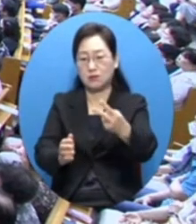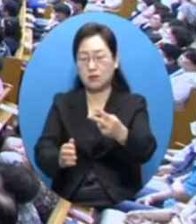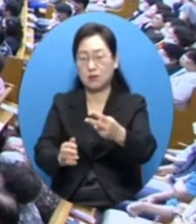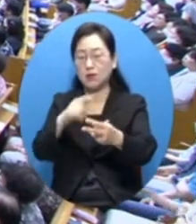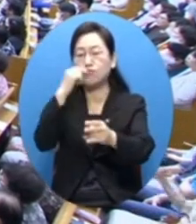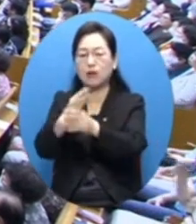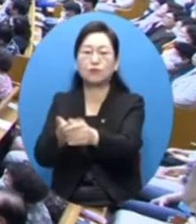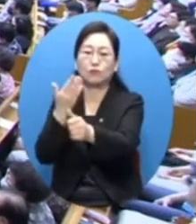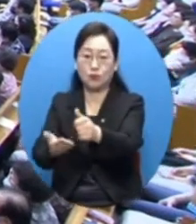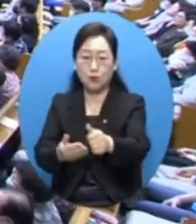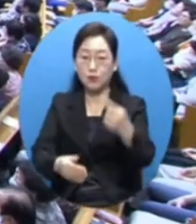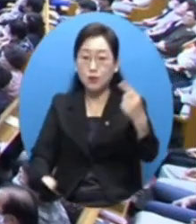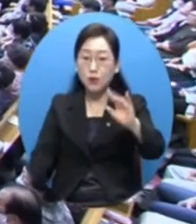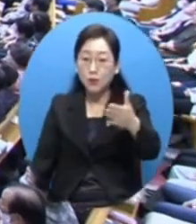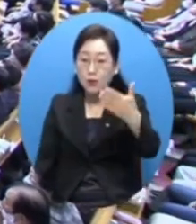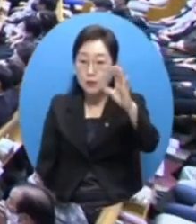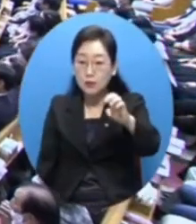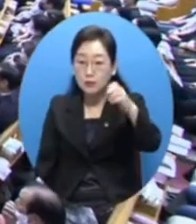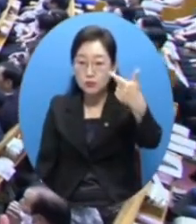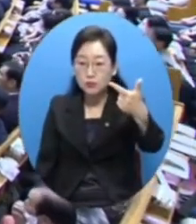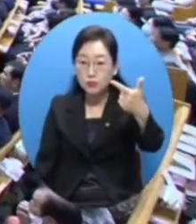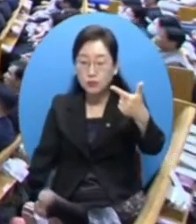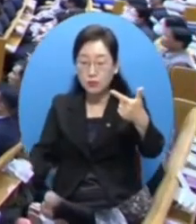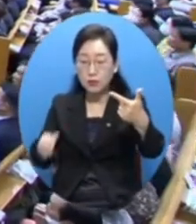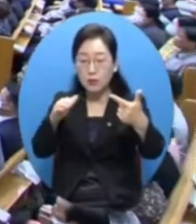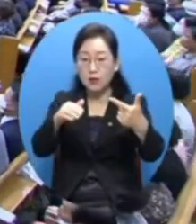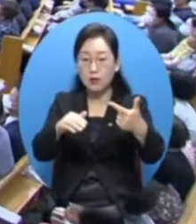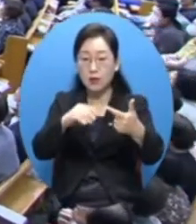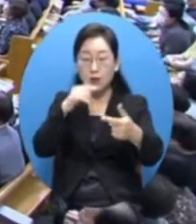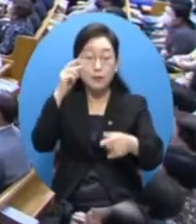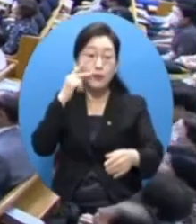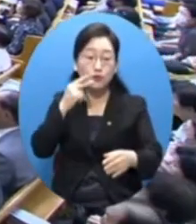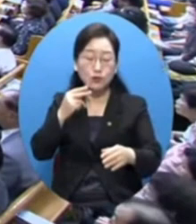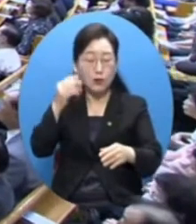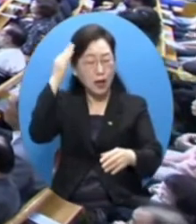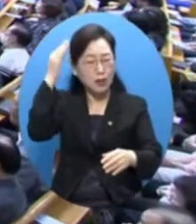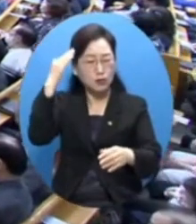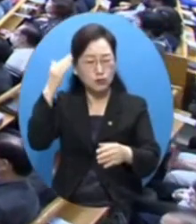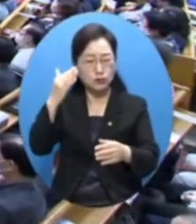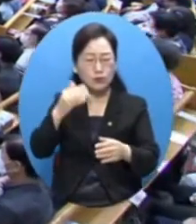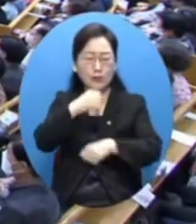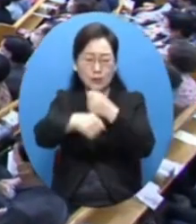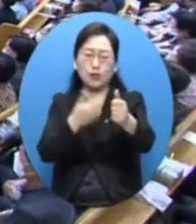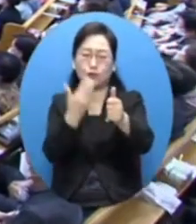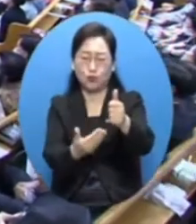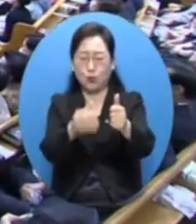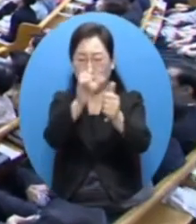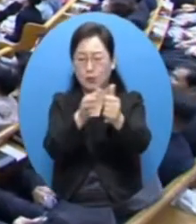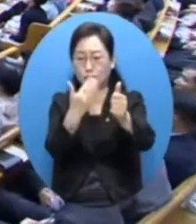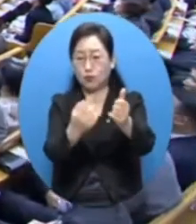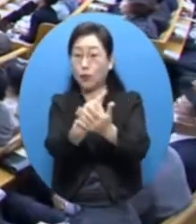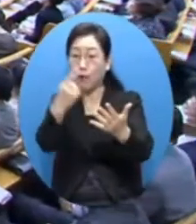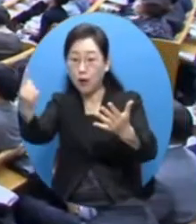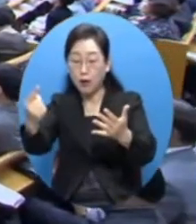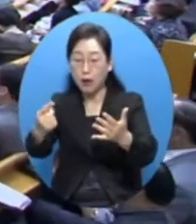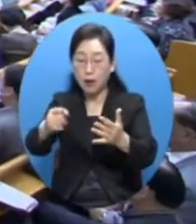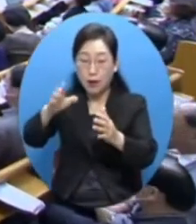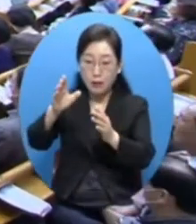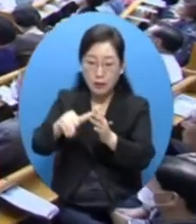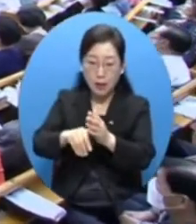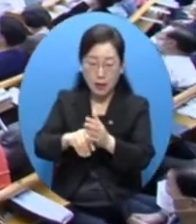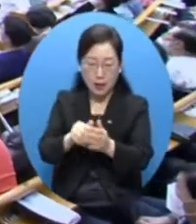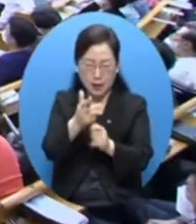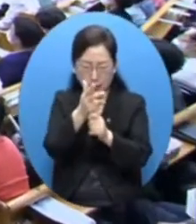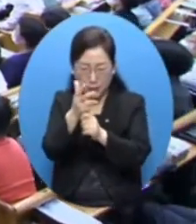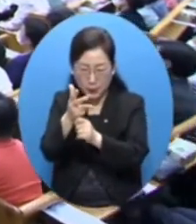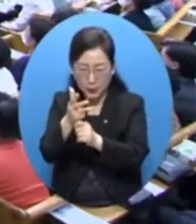남한에서 철수하자 공산주의 동조세력을 규합시켜 남한 내부 전역에서 빨치산 무장 봉교를 지시하였고 곧바로 전쟁을